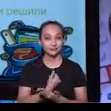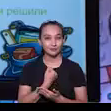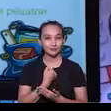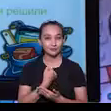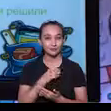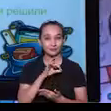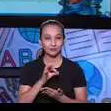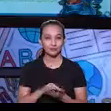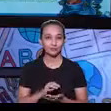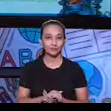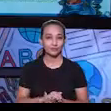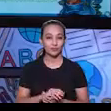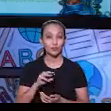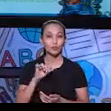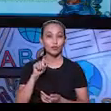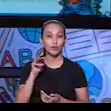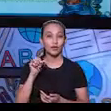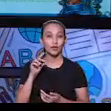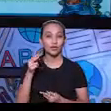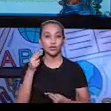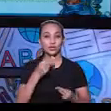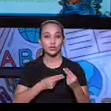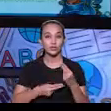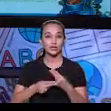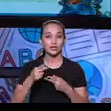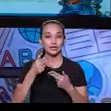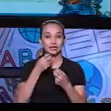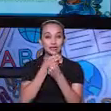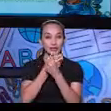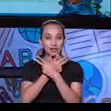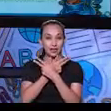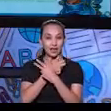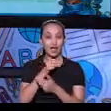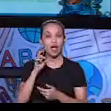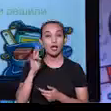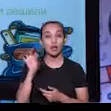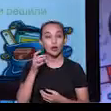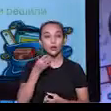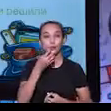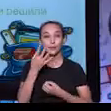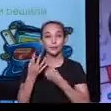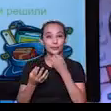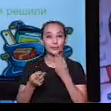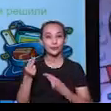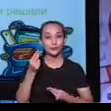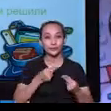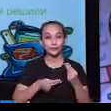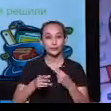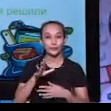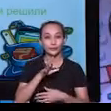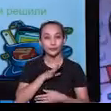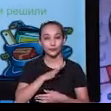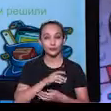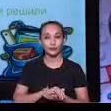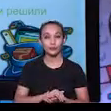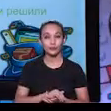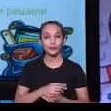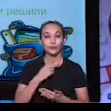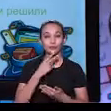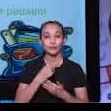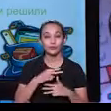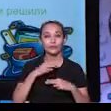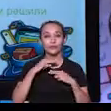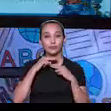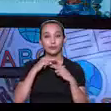тексте. Мухтар нарисовал тигра, а Нора нарисовала цветок.